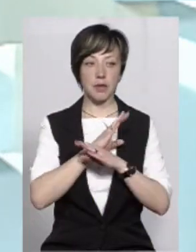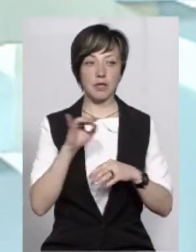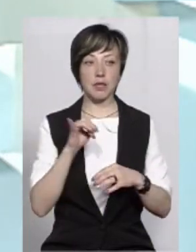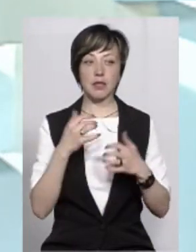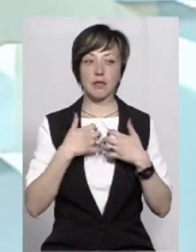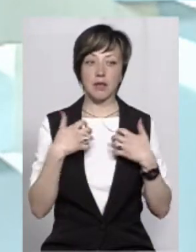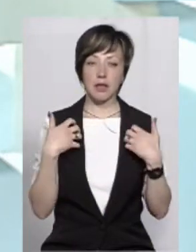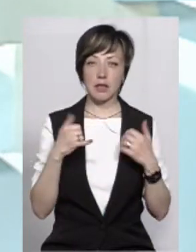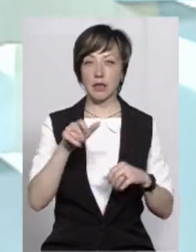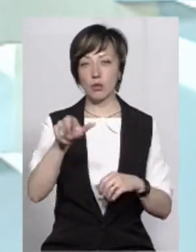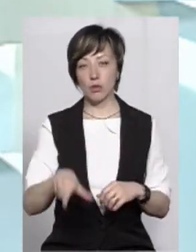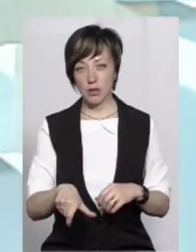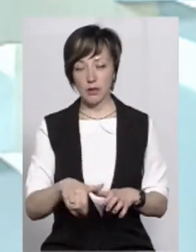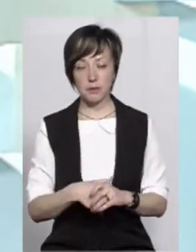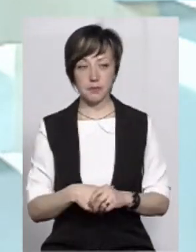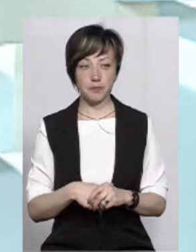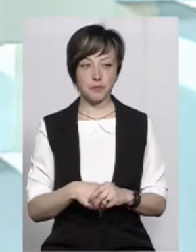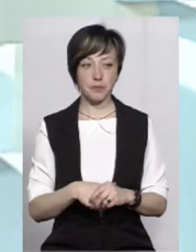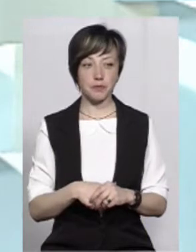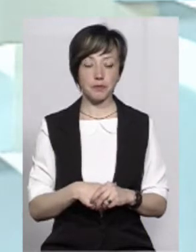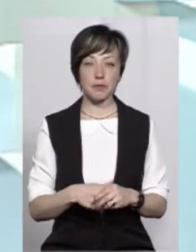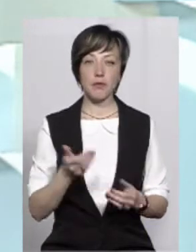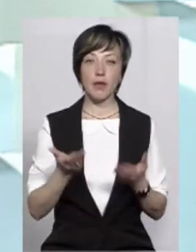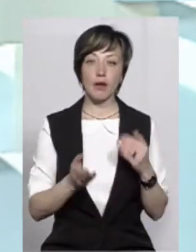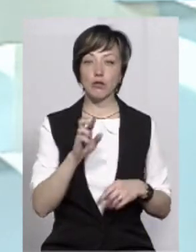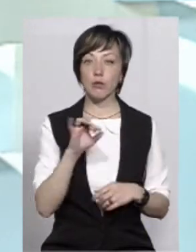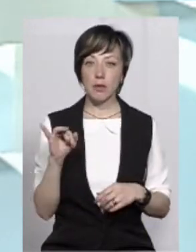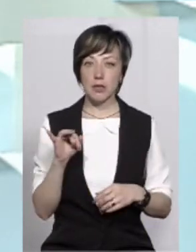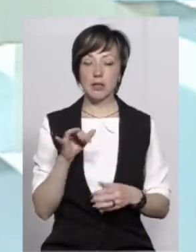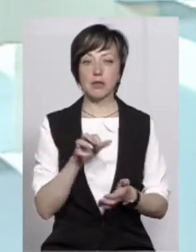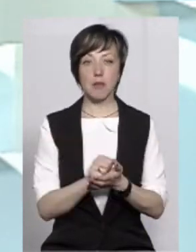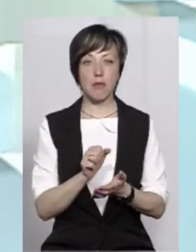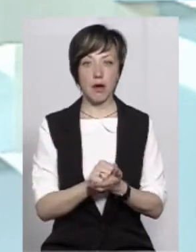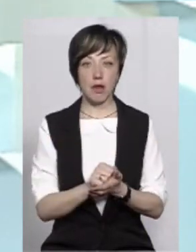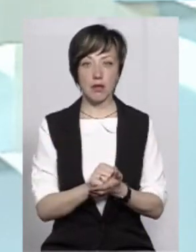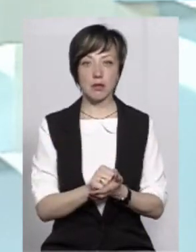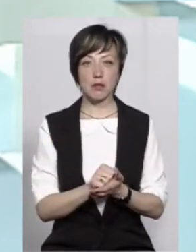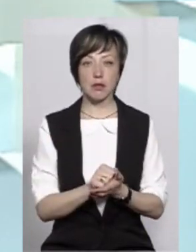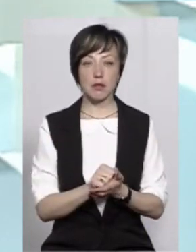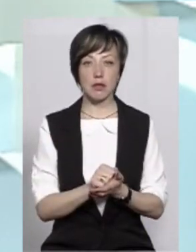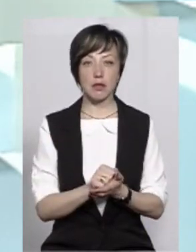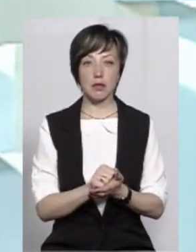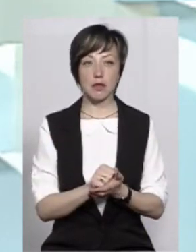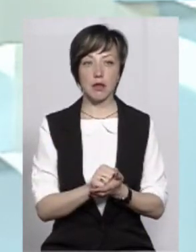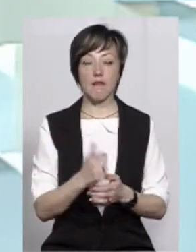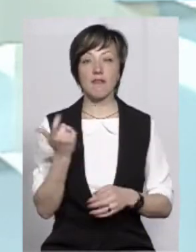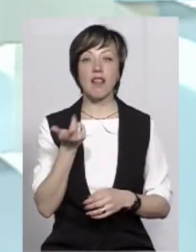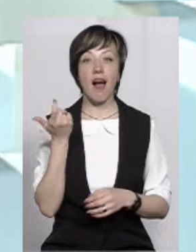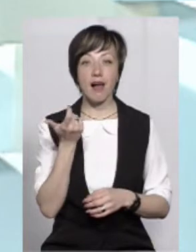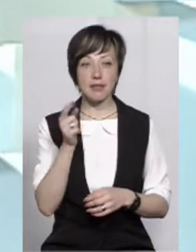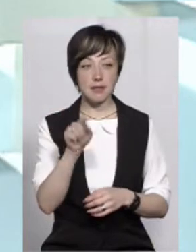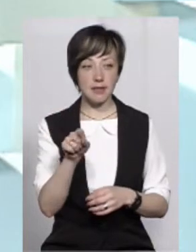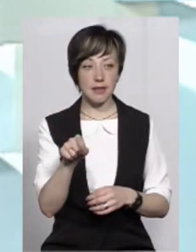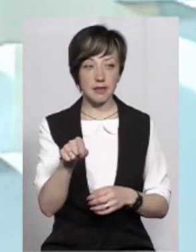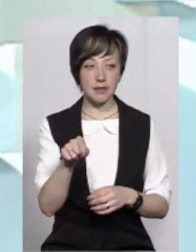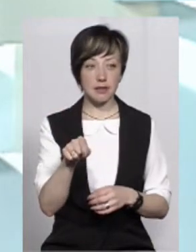смерть і тварини, і людини. От якщо би займались, певно, власники тих